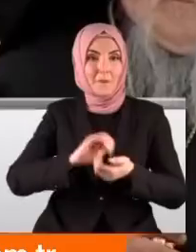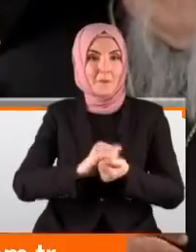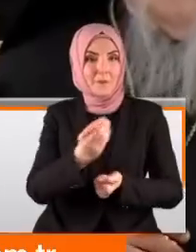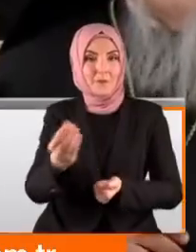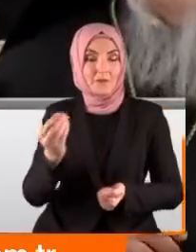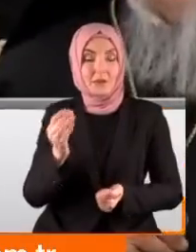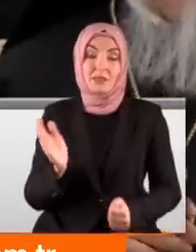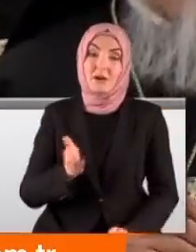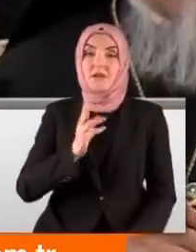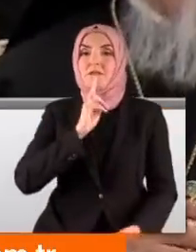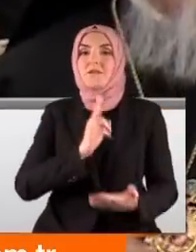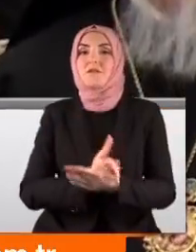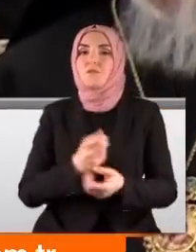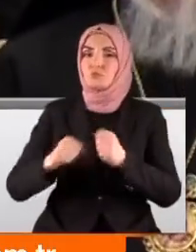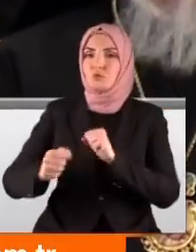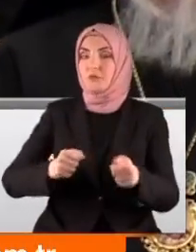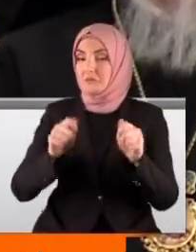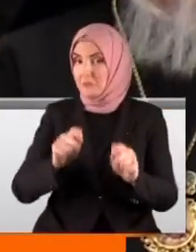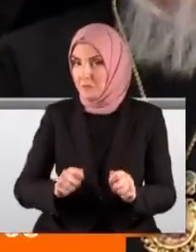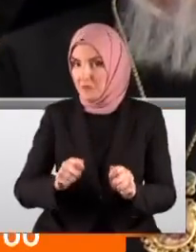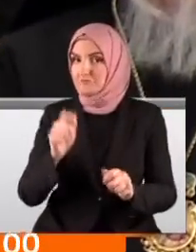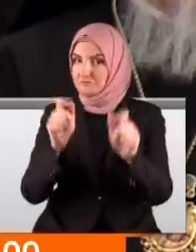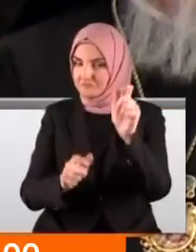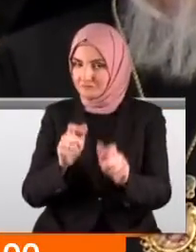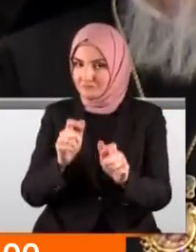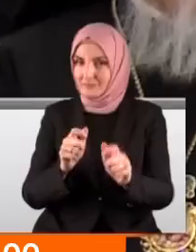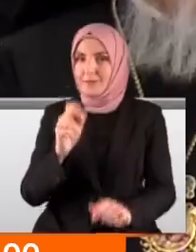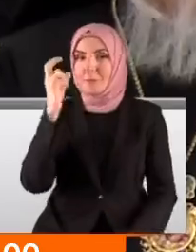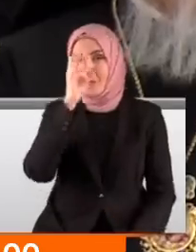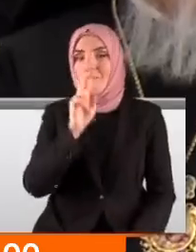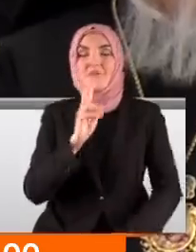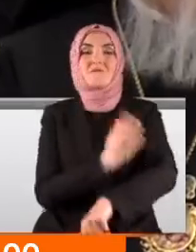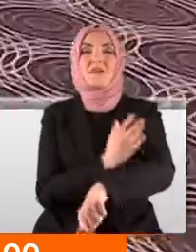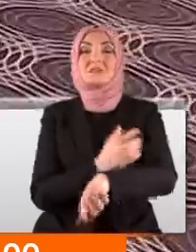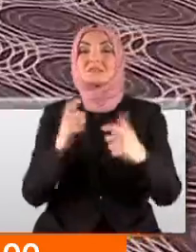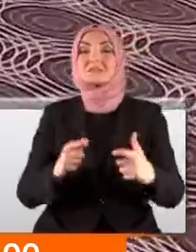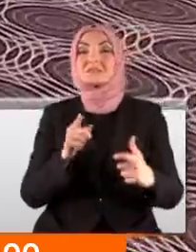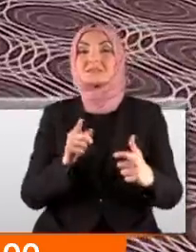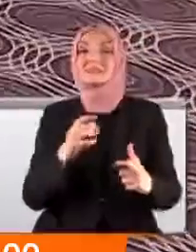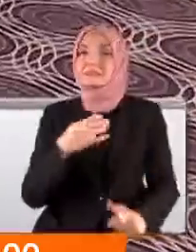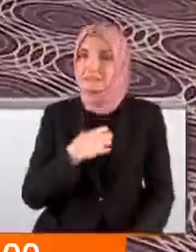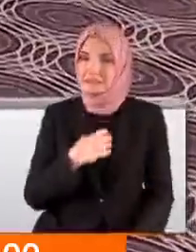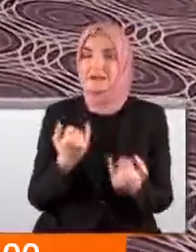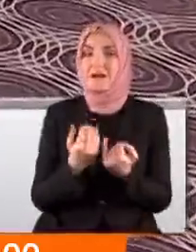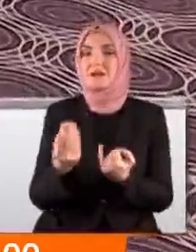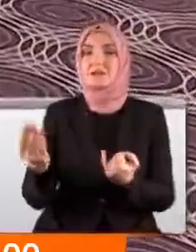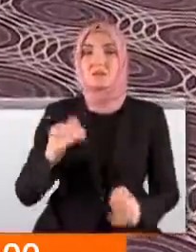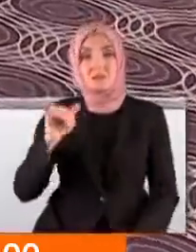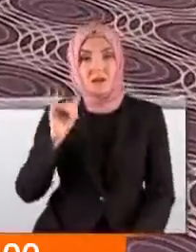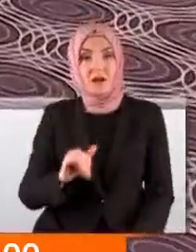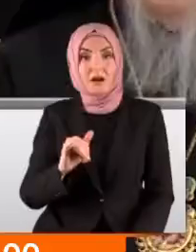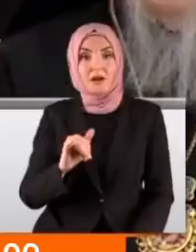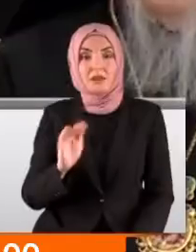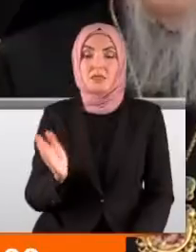eden mavi vatanda kendisinin ve kardeşlerinin hakkını daha güçlü gözeten, her